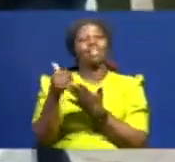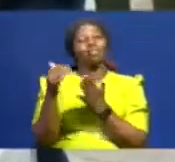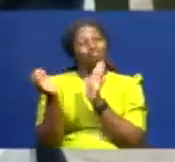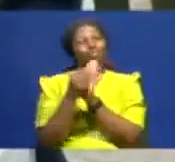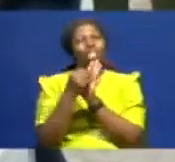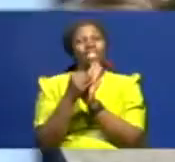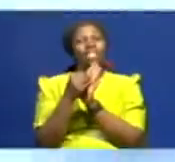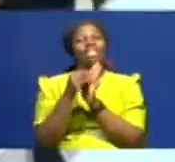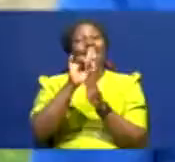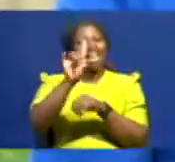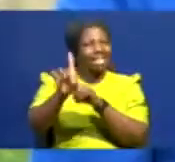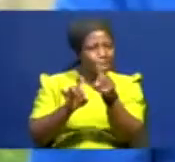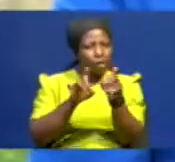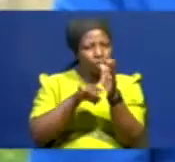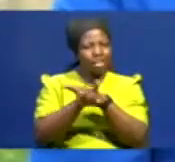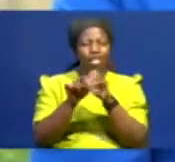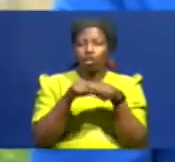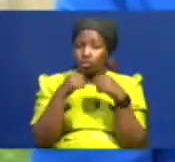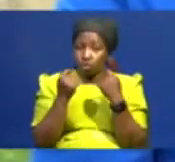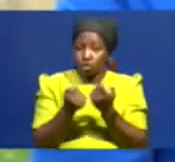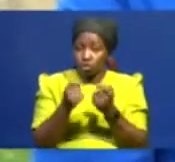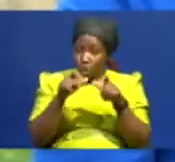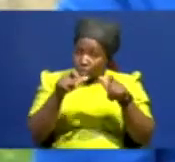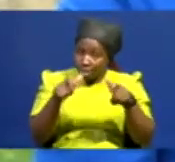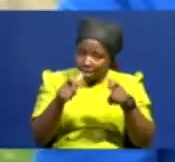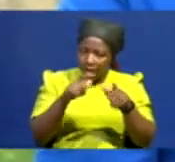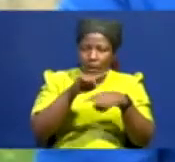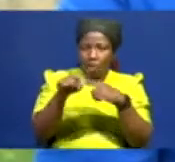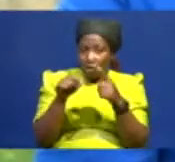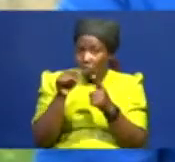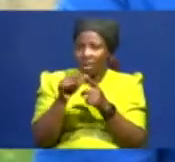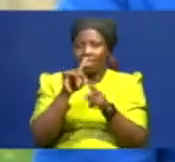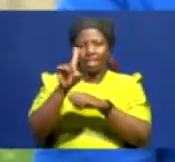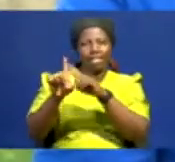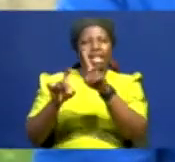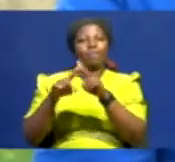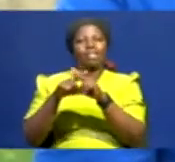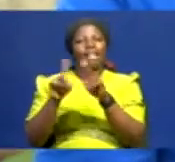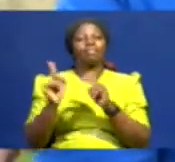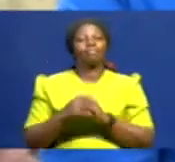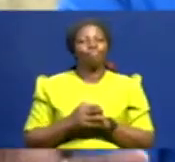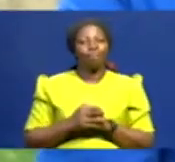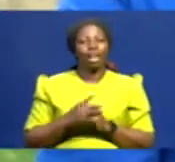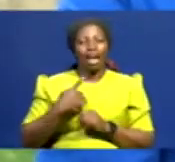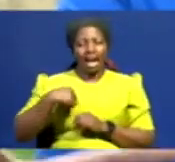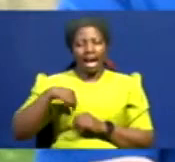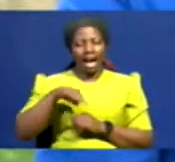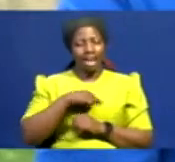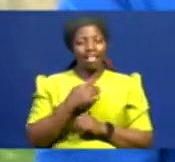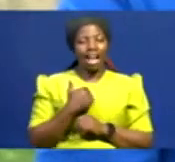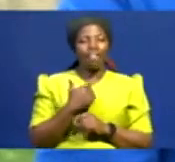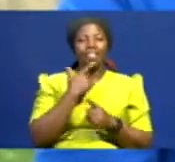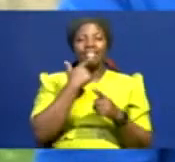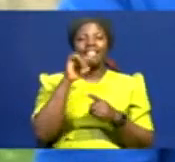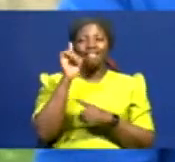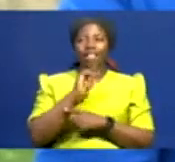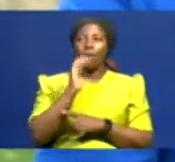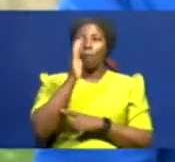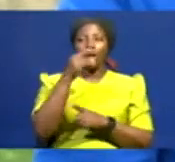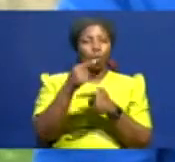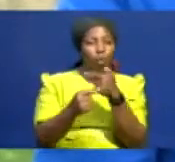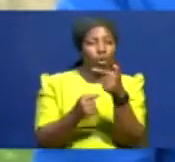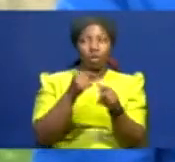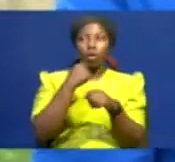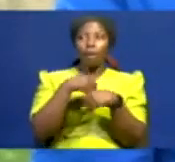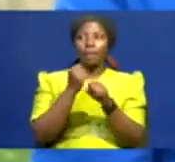tu inapoanza. We have engaged ourselves and we've said that we shall continue making sure